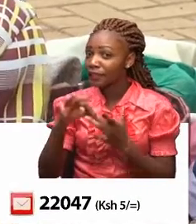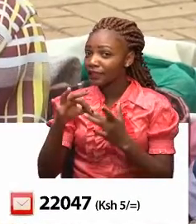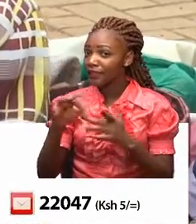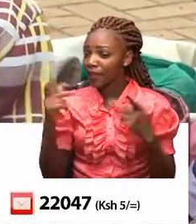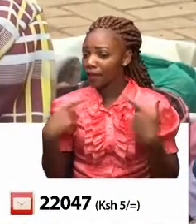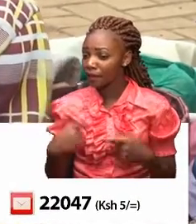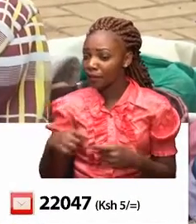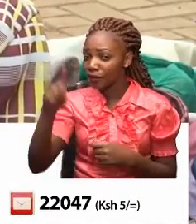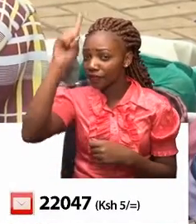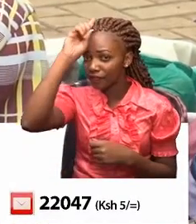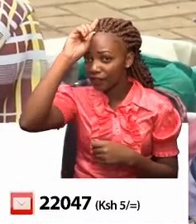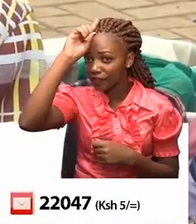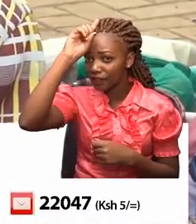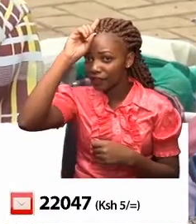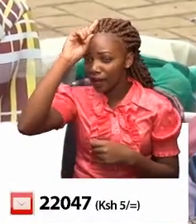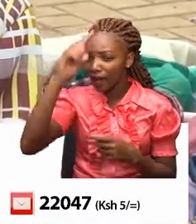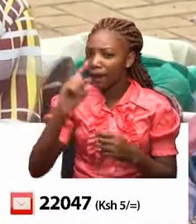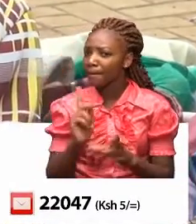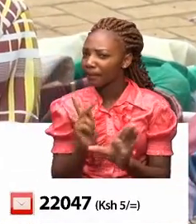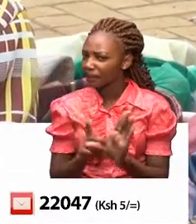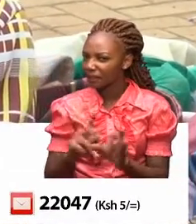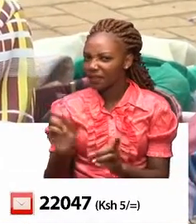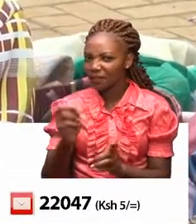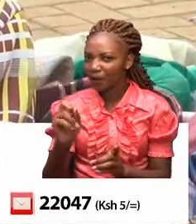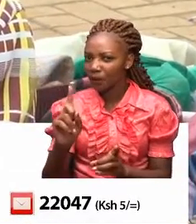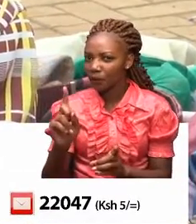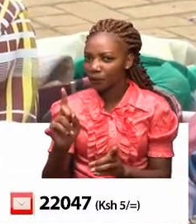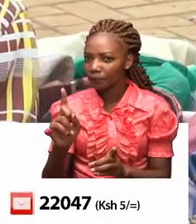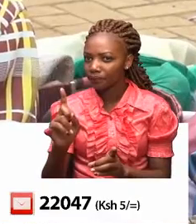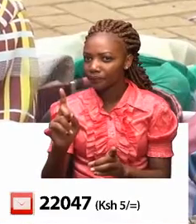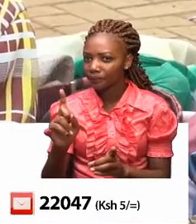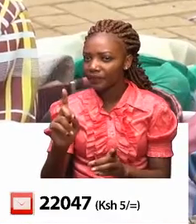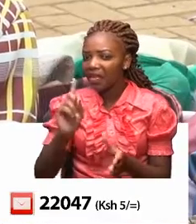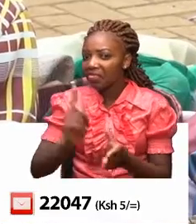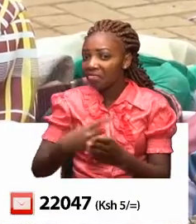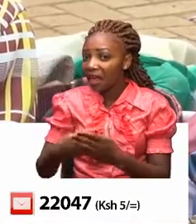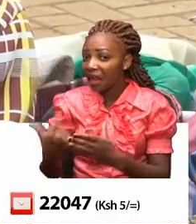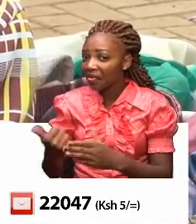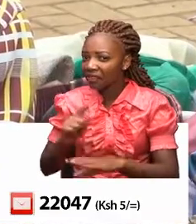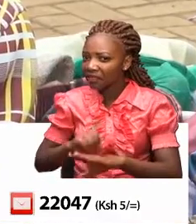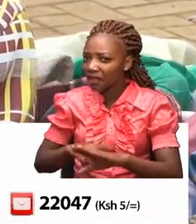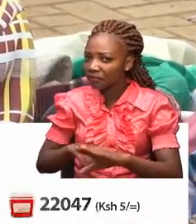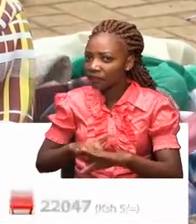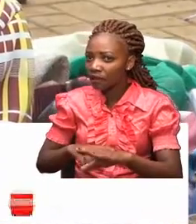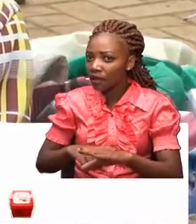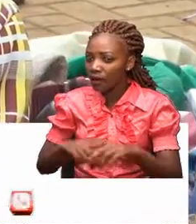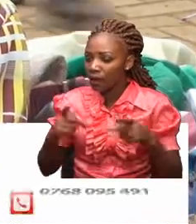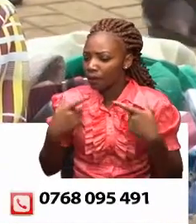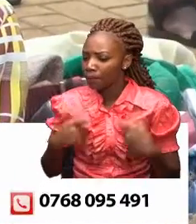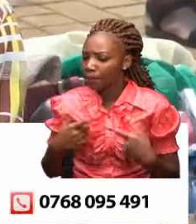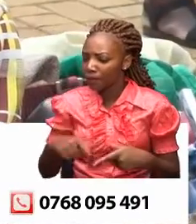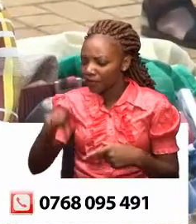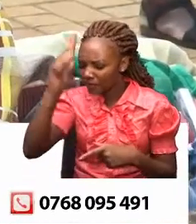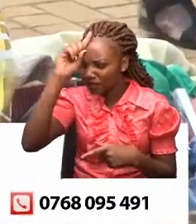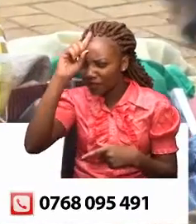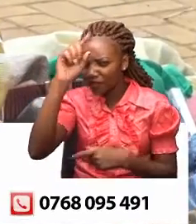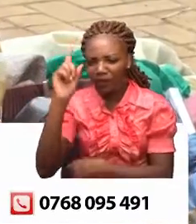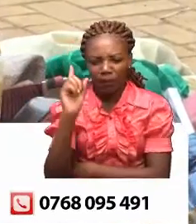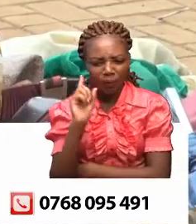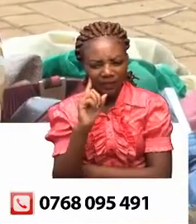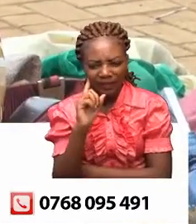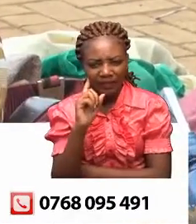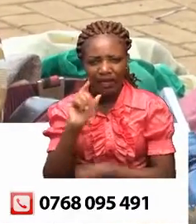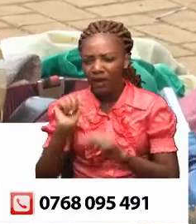mashinani ijewafikia vizuri. So unapata mara mingi sana bado wanauliza jinsi gani ambao